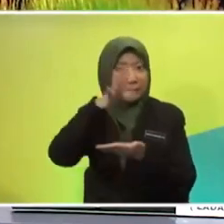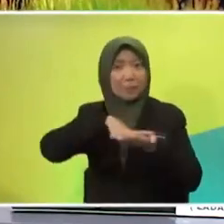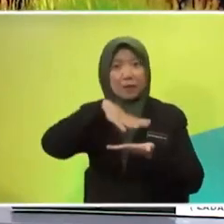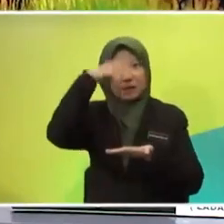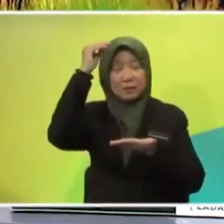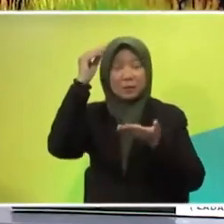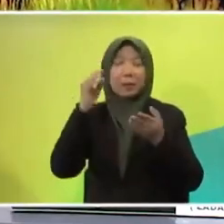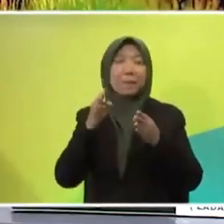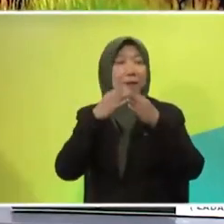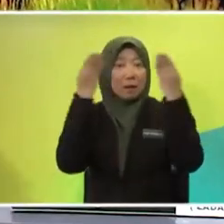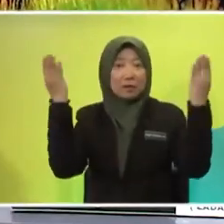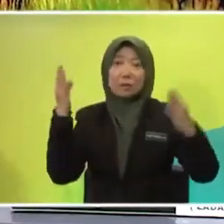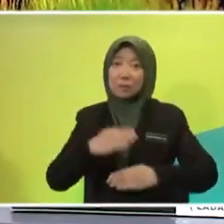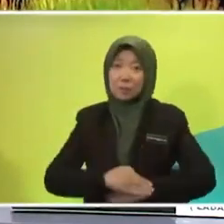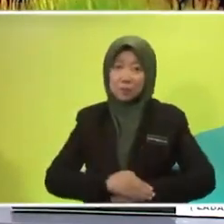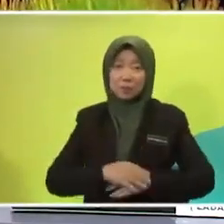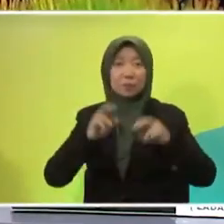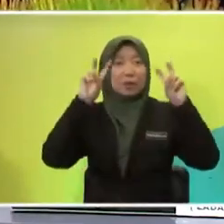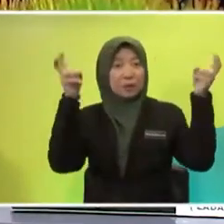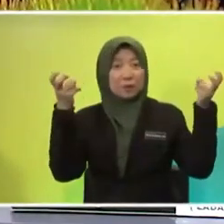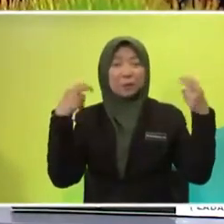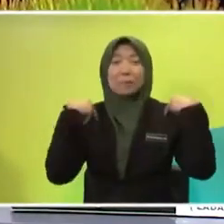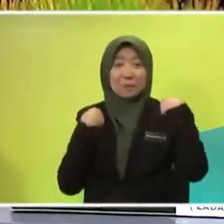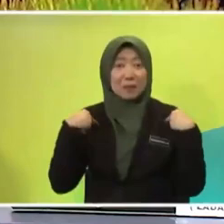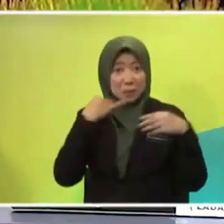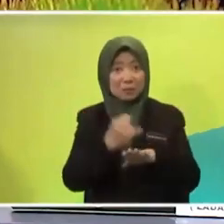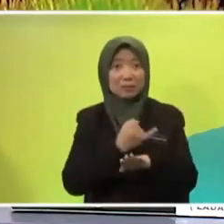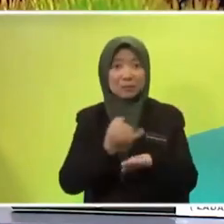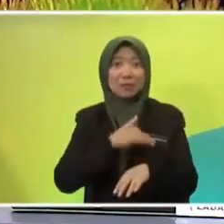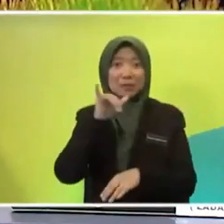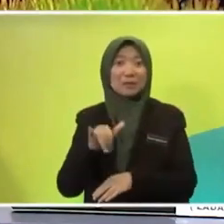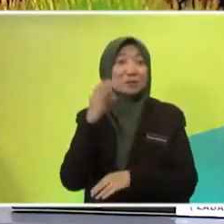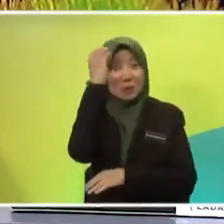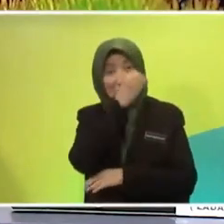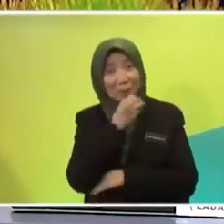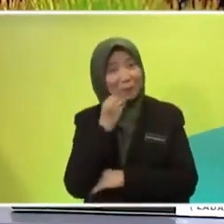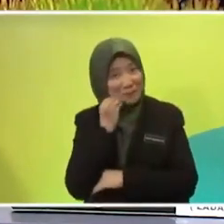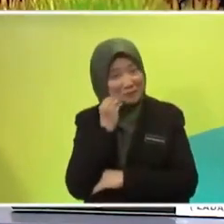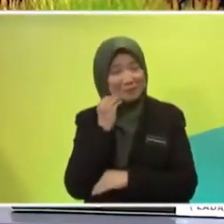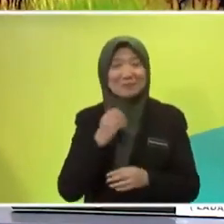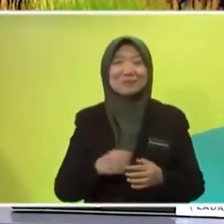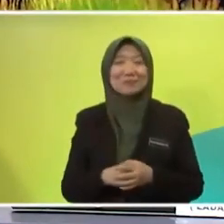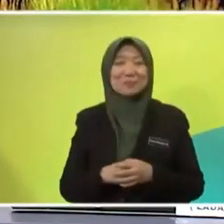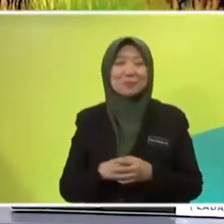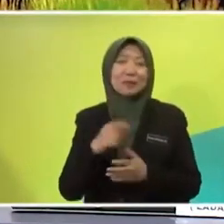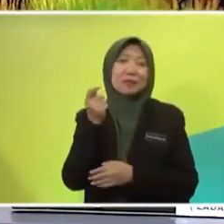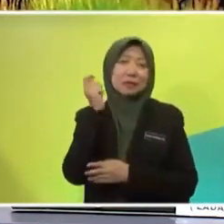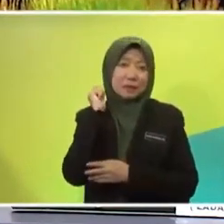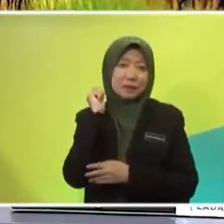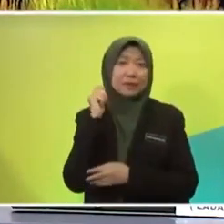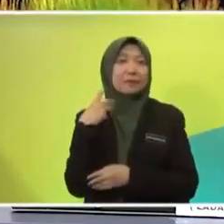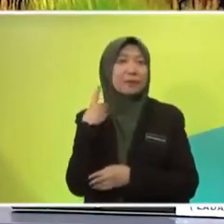bahasa Melayu. Topiknya haiwan jinak yang comel. Okey, tadi kita dah